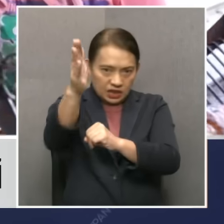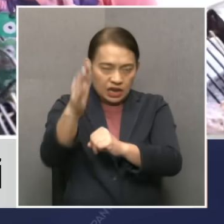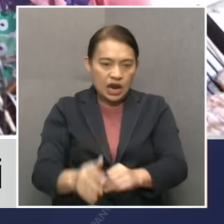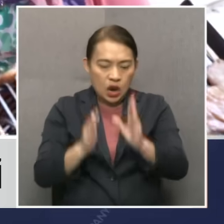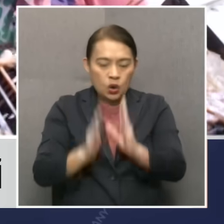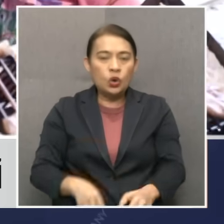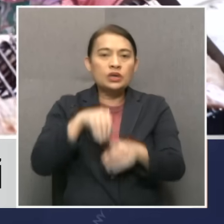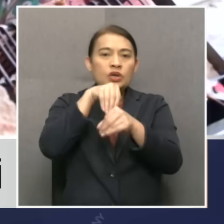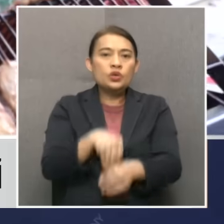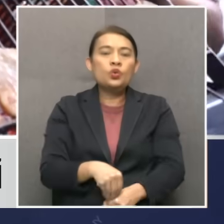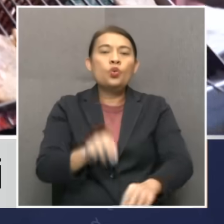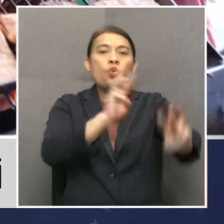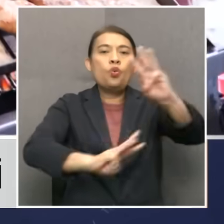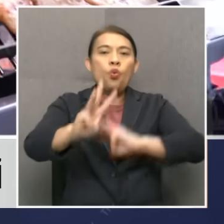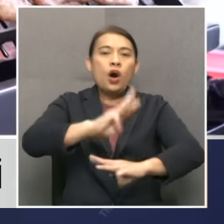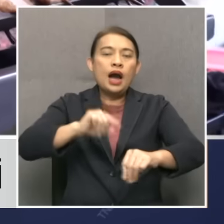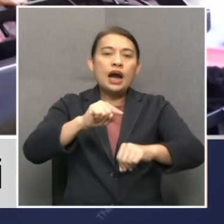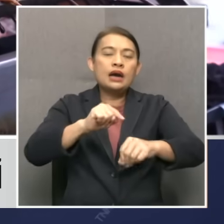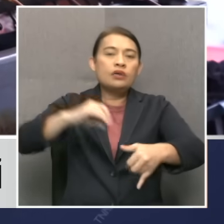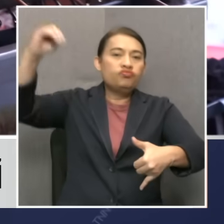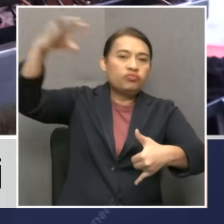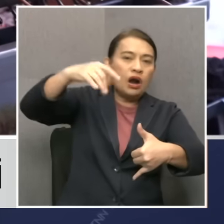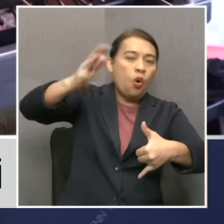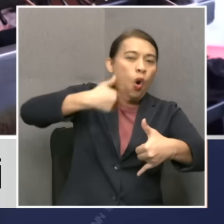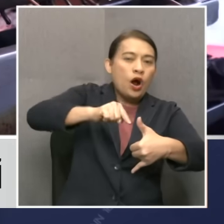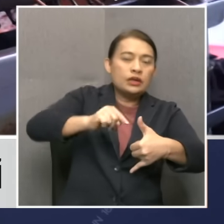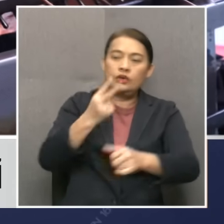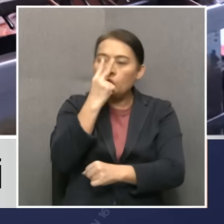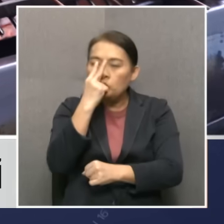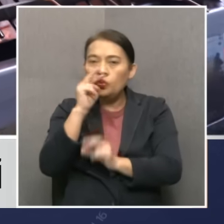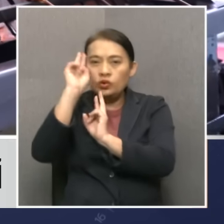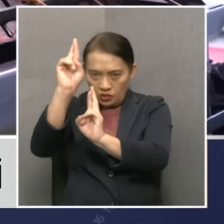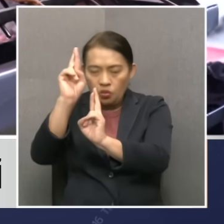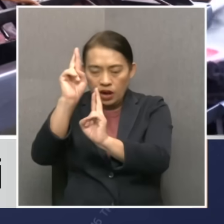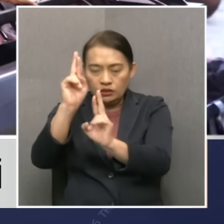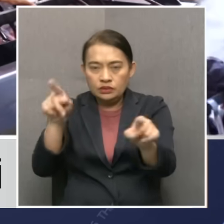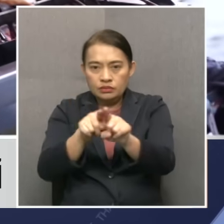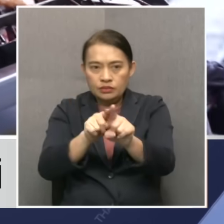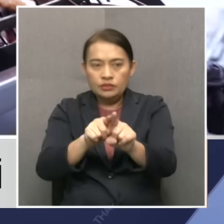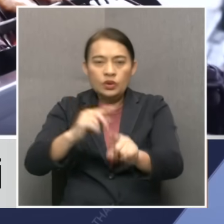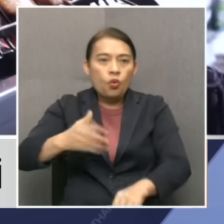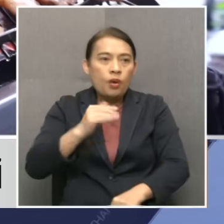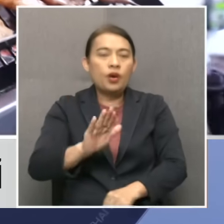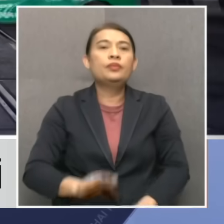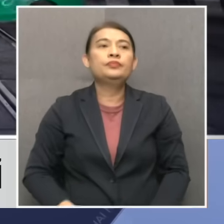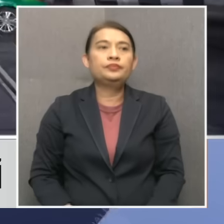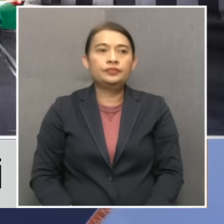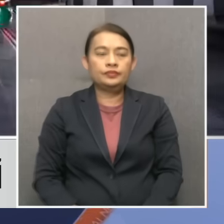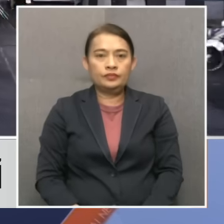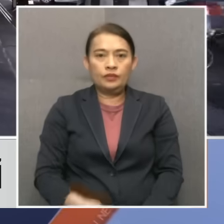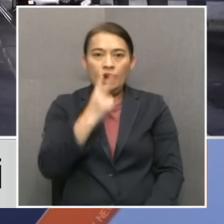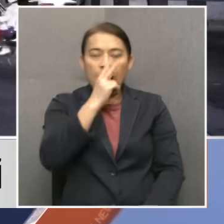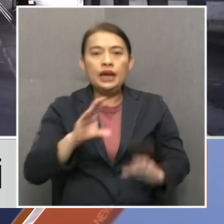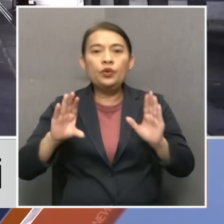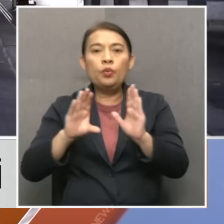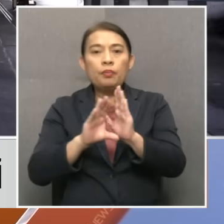เนี่ยก็ต้องระมัดระวังและคอยติดตามพยากรณ์อากาศสถานการณ์อย่างใกล้ชิดในช่วงนั้นนะครับ อยากให้อาจารย์ฉายภาพให้เราได้เห็นหน่อยค่ะถ้